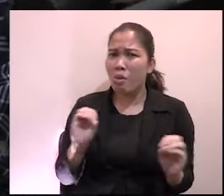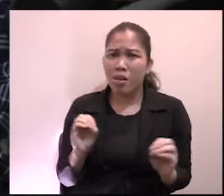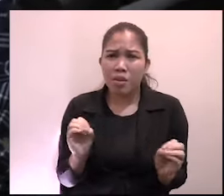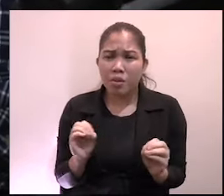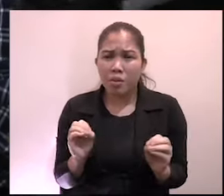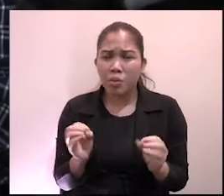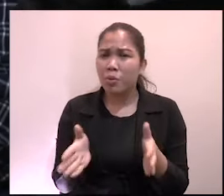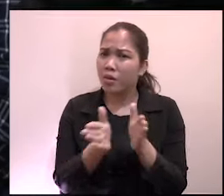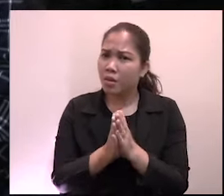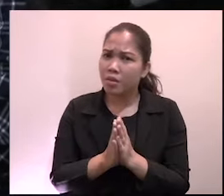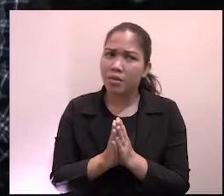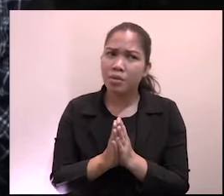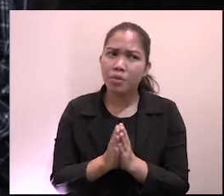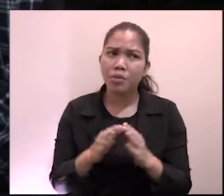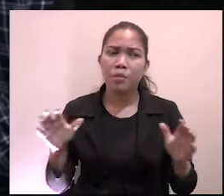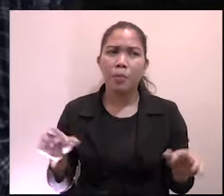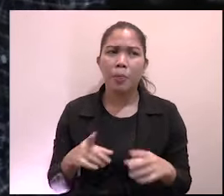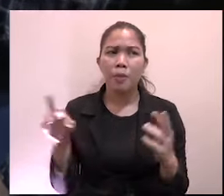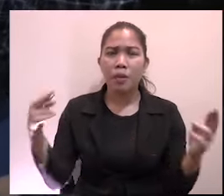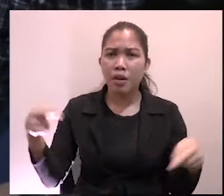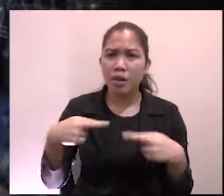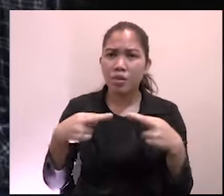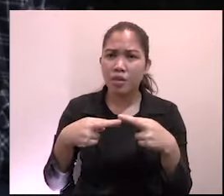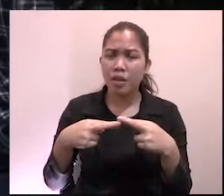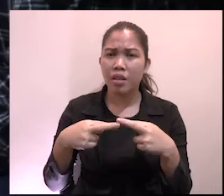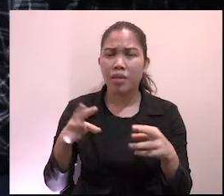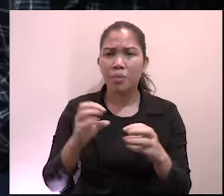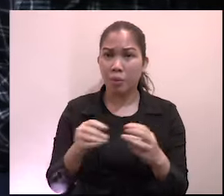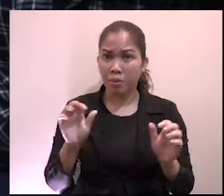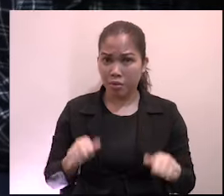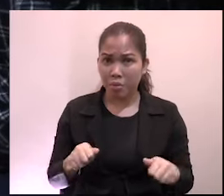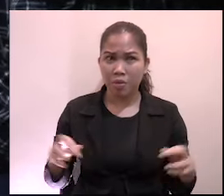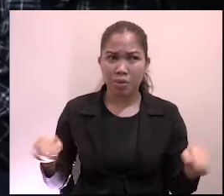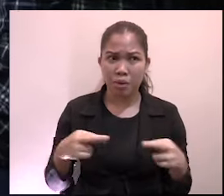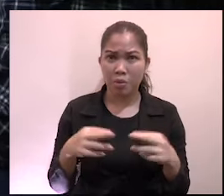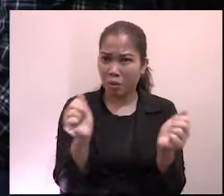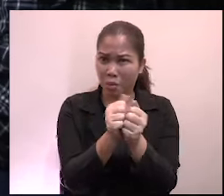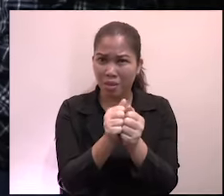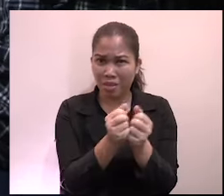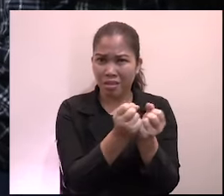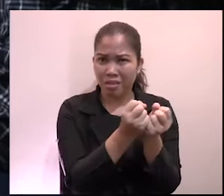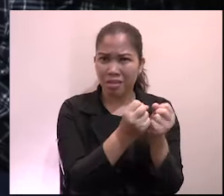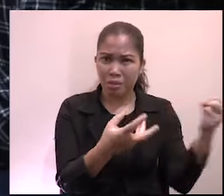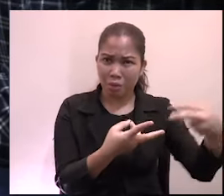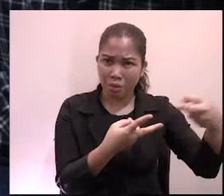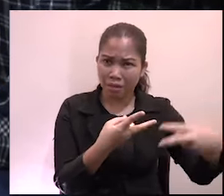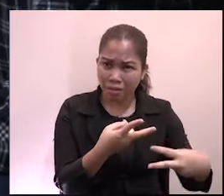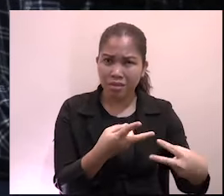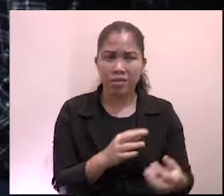kundi maayos ka? So, ano nga ginagawa mo? Maayos ba yung magsasama kayo dyan ng kapit mo na parang ano?